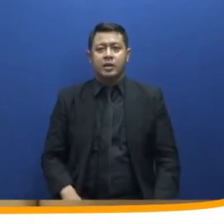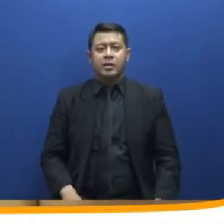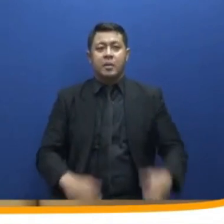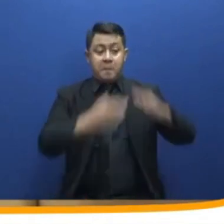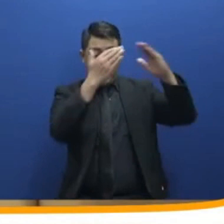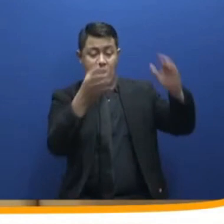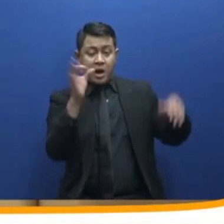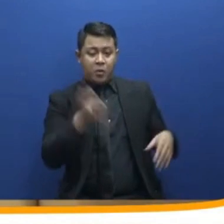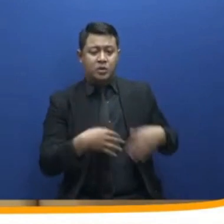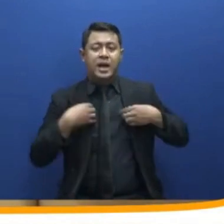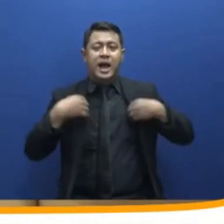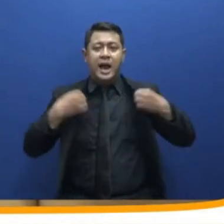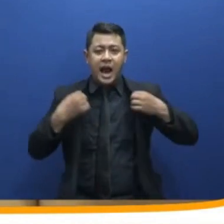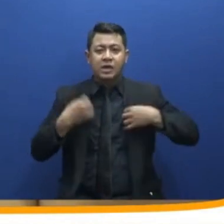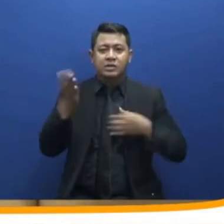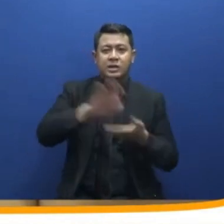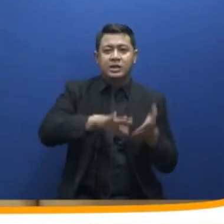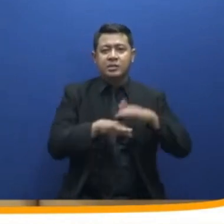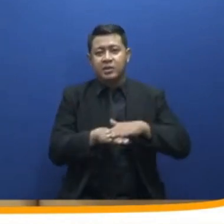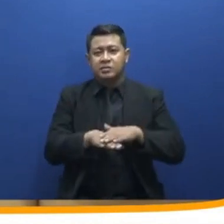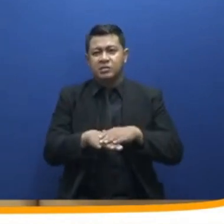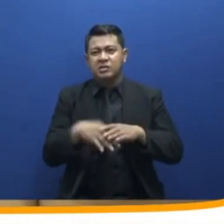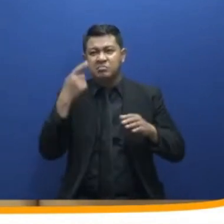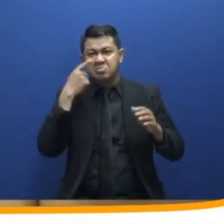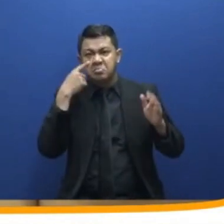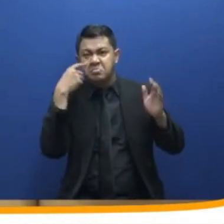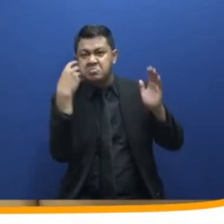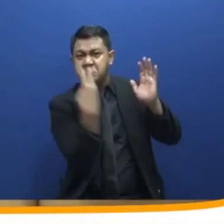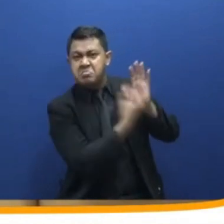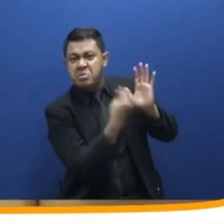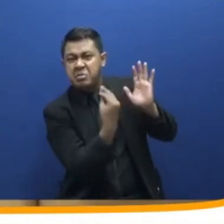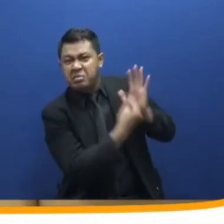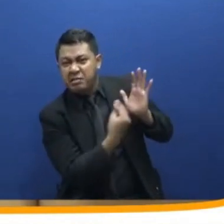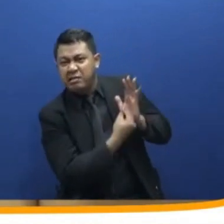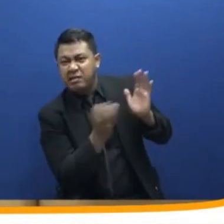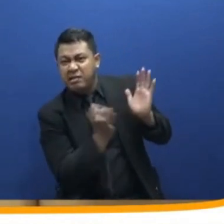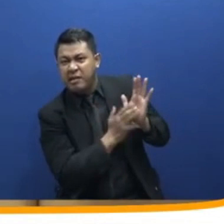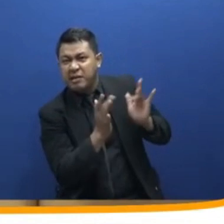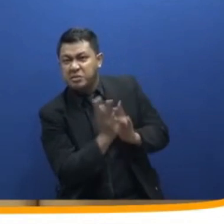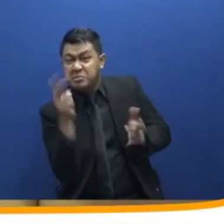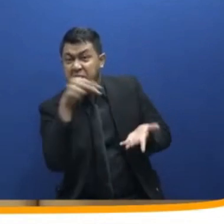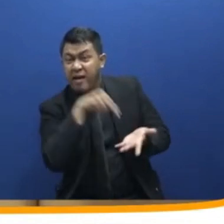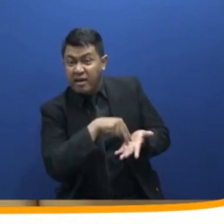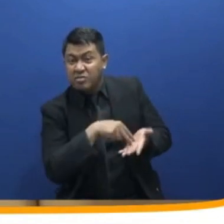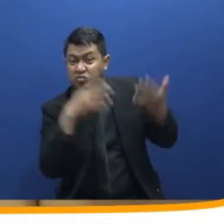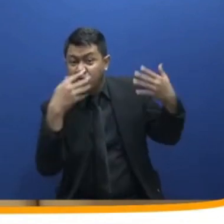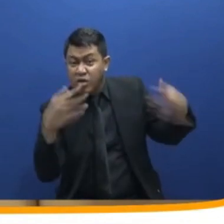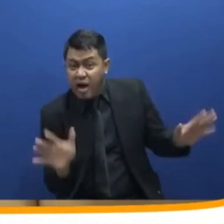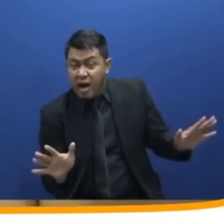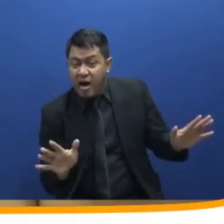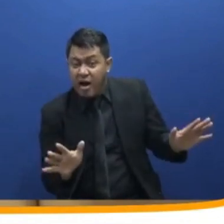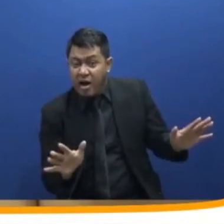kain kafan sudah terlipat Apakah itu bisa menjadi bukti otentik dari Yesus yang bangkit Hai